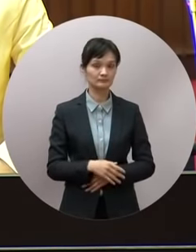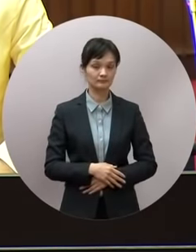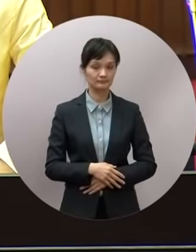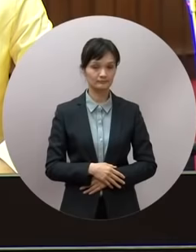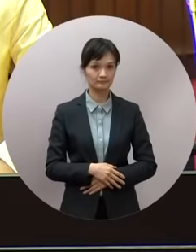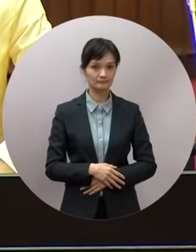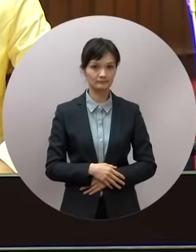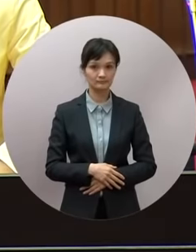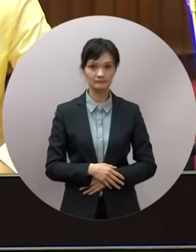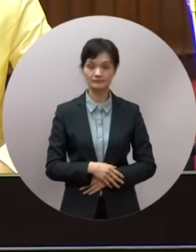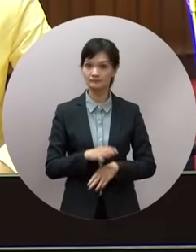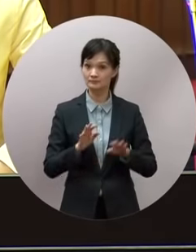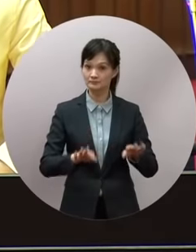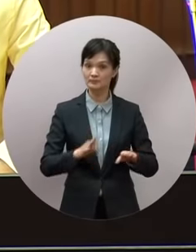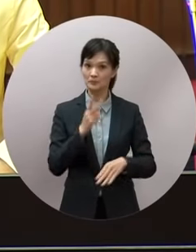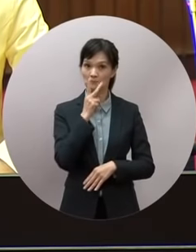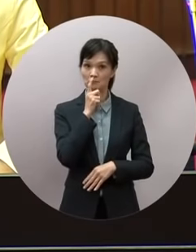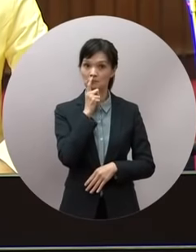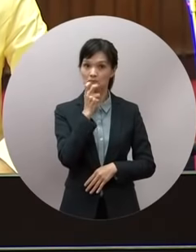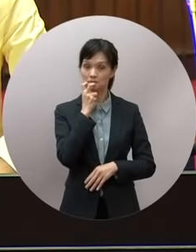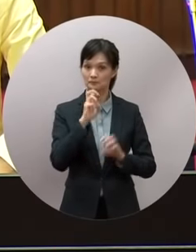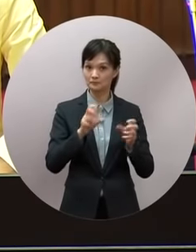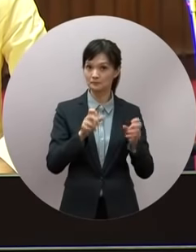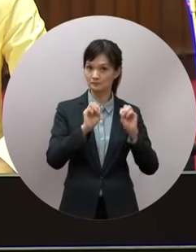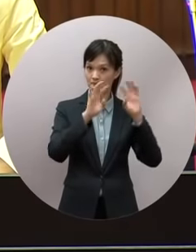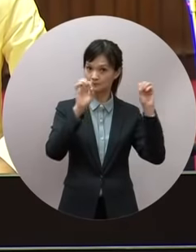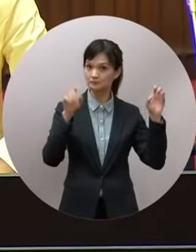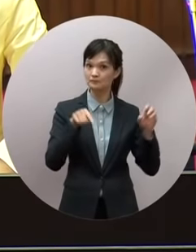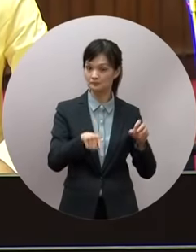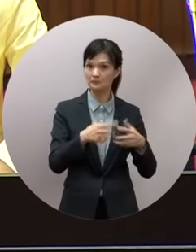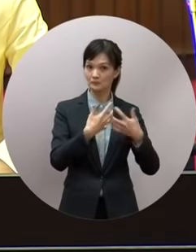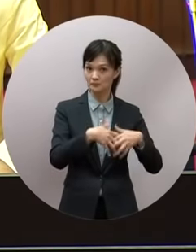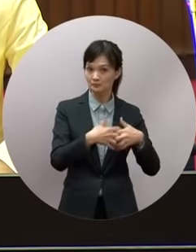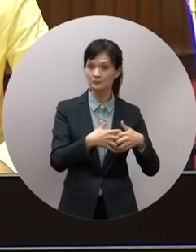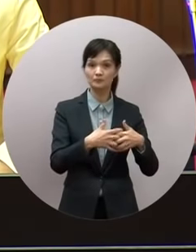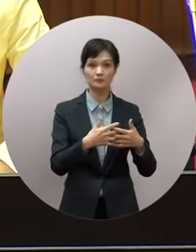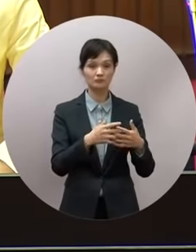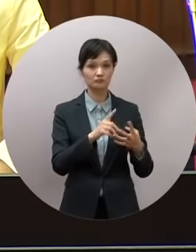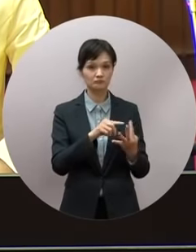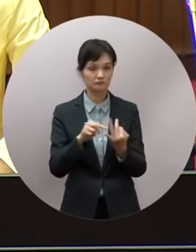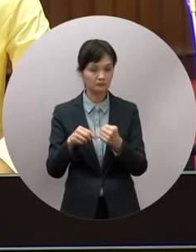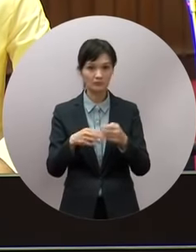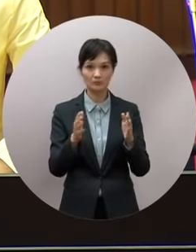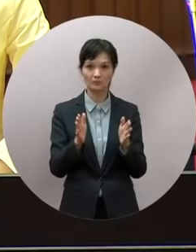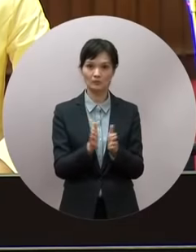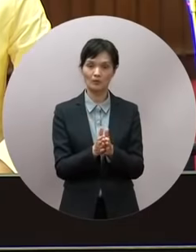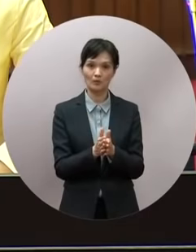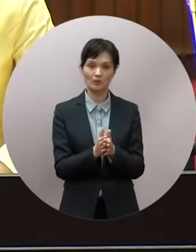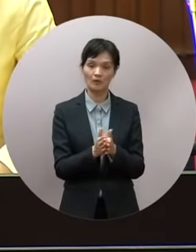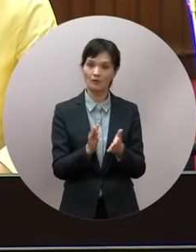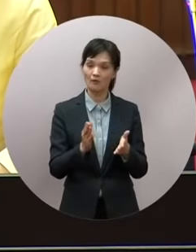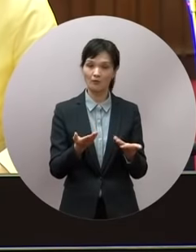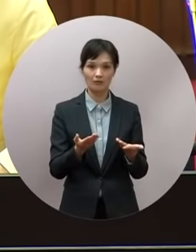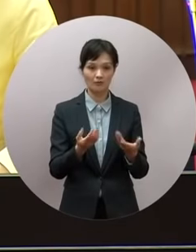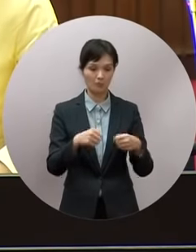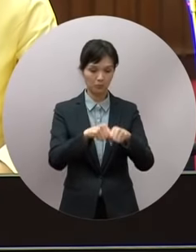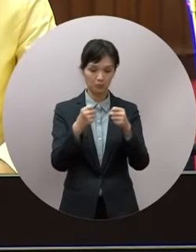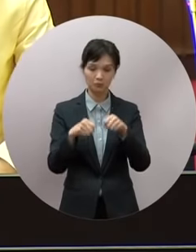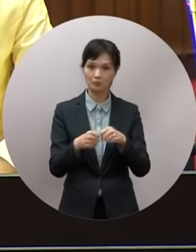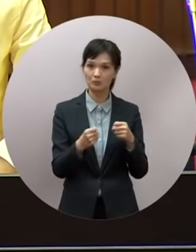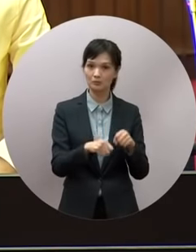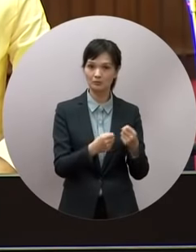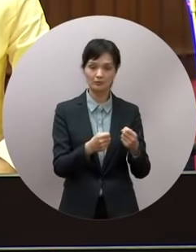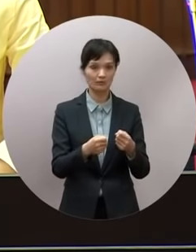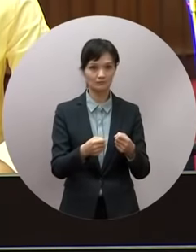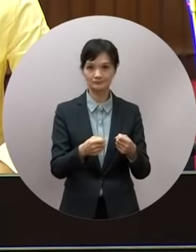的设备好，它的建筑其实都已经也坏的差不多了。既然已经登陆了文